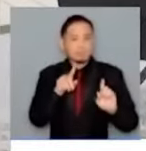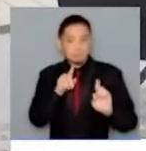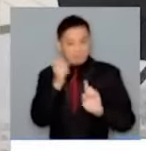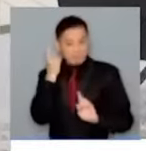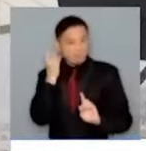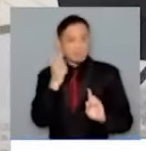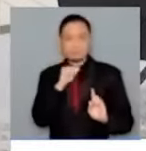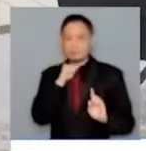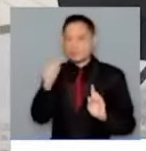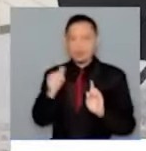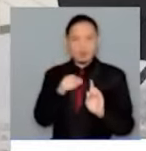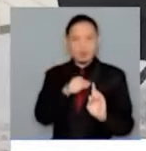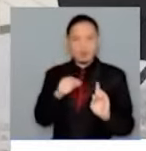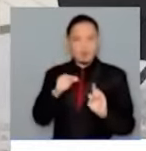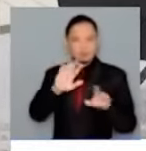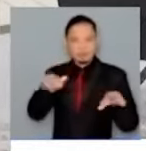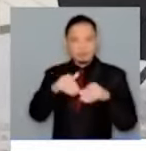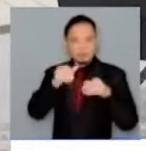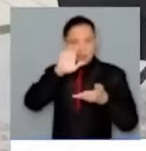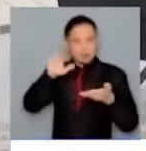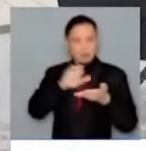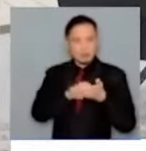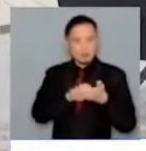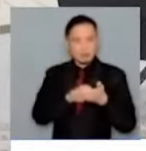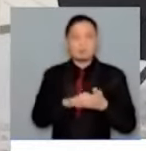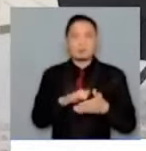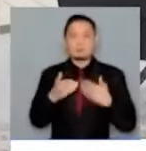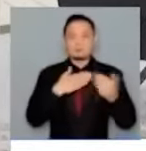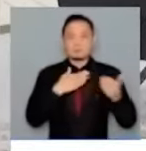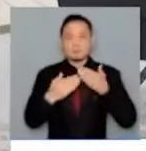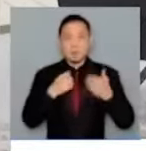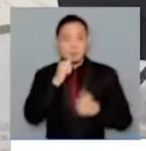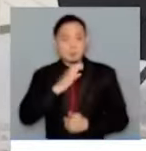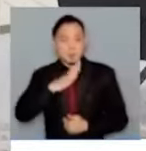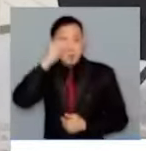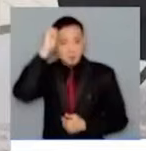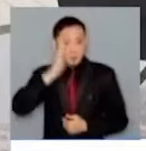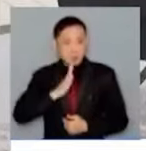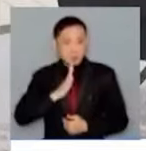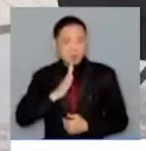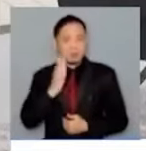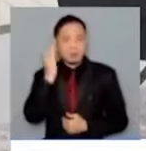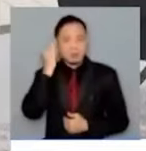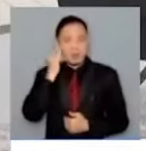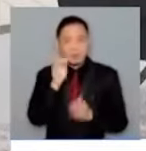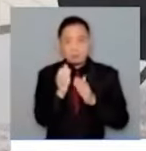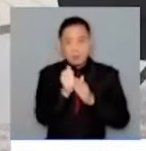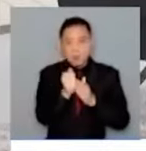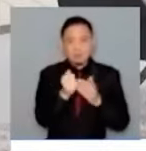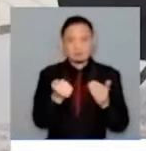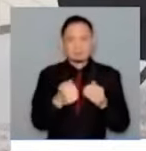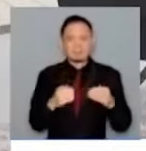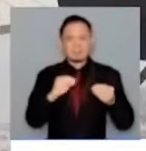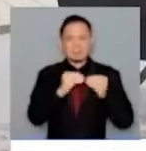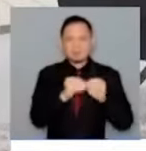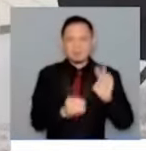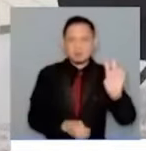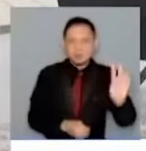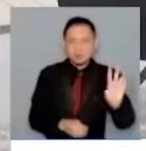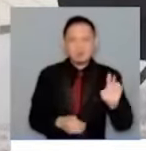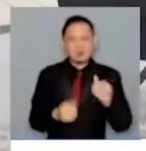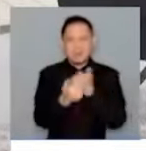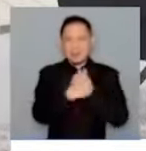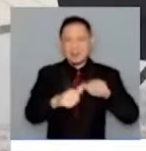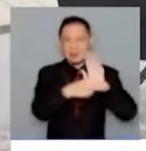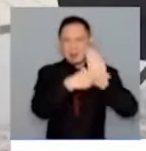ito gender specific dahil sa akin, ang kabit o tinatawag na kulasisi o ang number two o ano man ang itawag sa taksil na